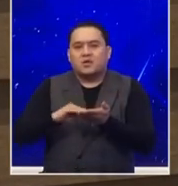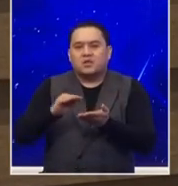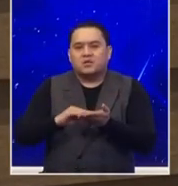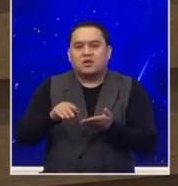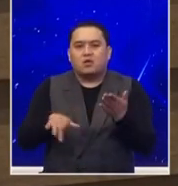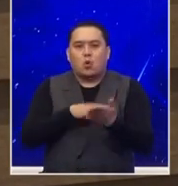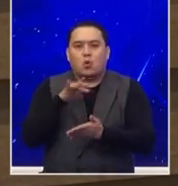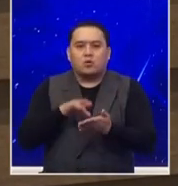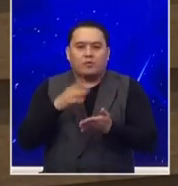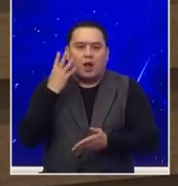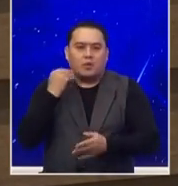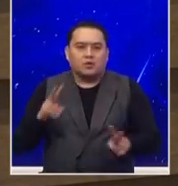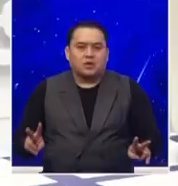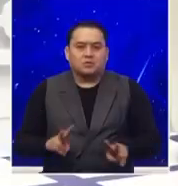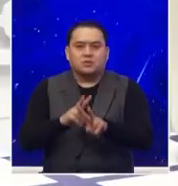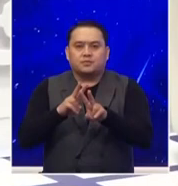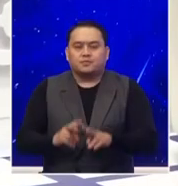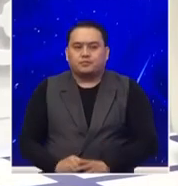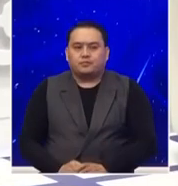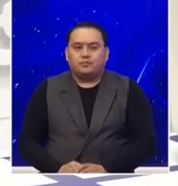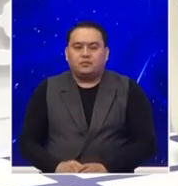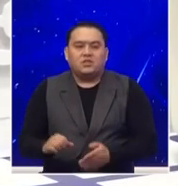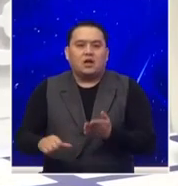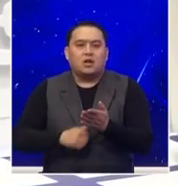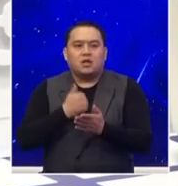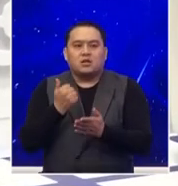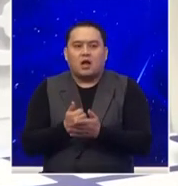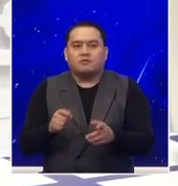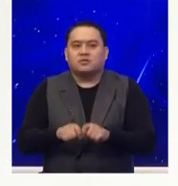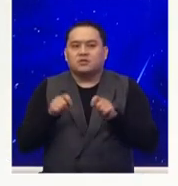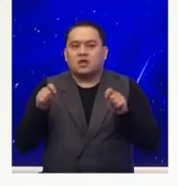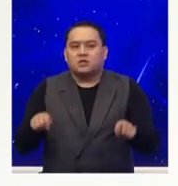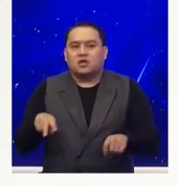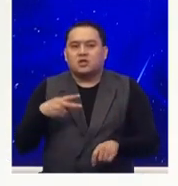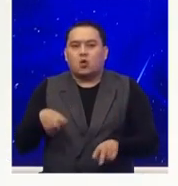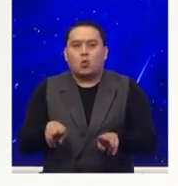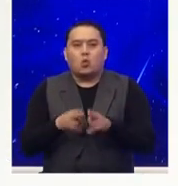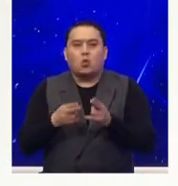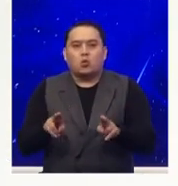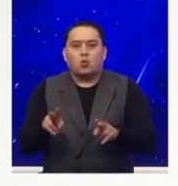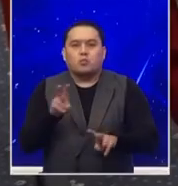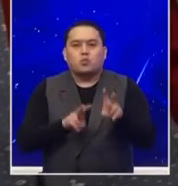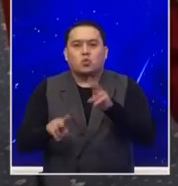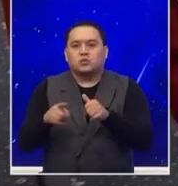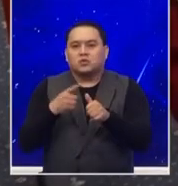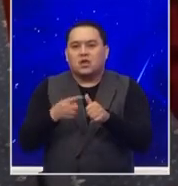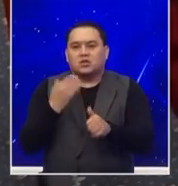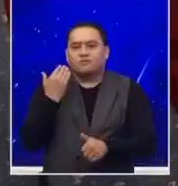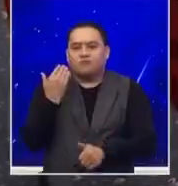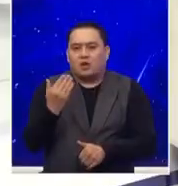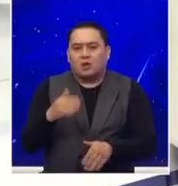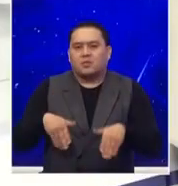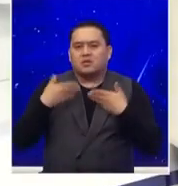из городов Алматы и Нур-Султан. Кстати, ключевым моментом создания литературного клуба стал поиск названия для него.